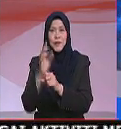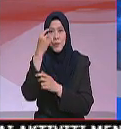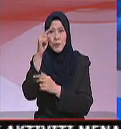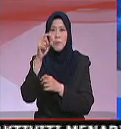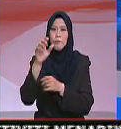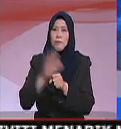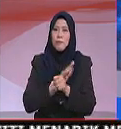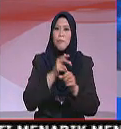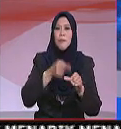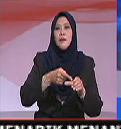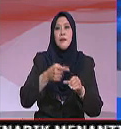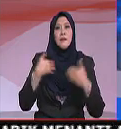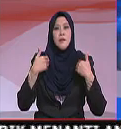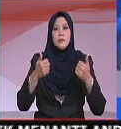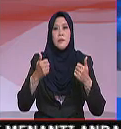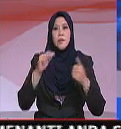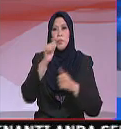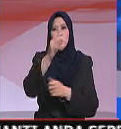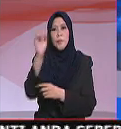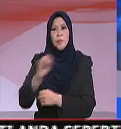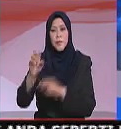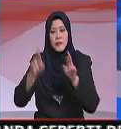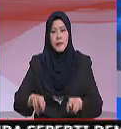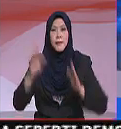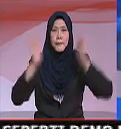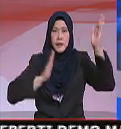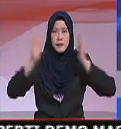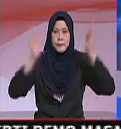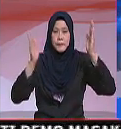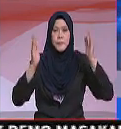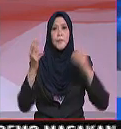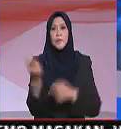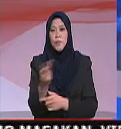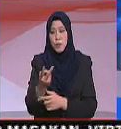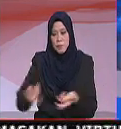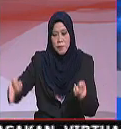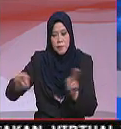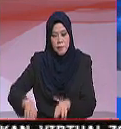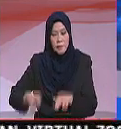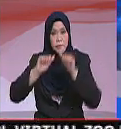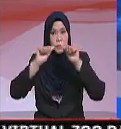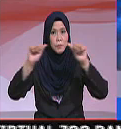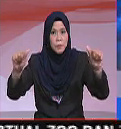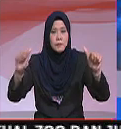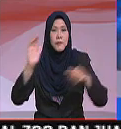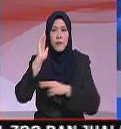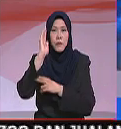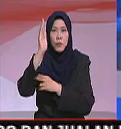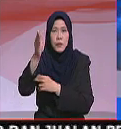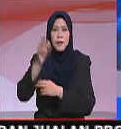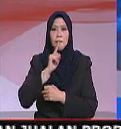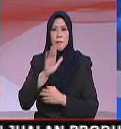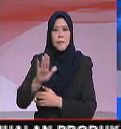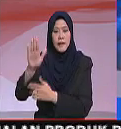menampung keperluan imunisasi 10% rakyat Malaysia. Sehubungan itu, kedua-dua perjanjian yang diumumkan dijangka dapat